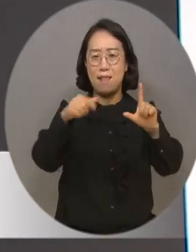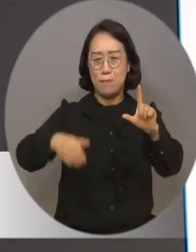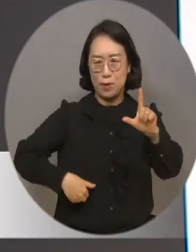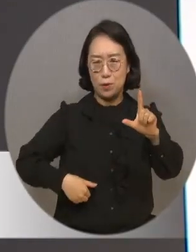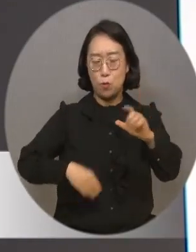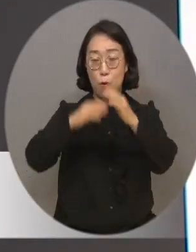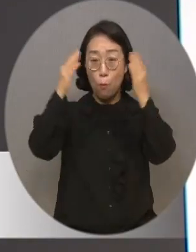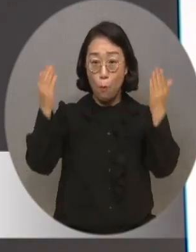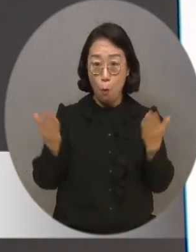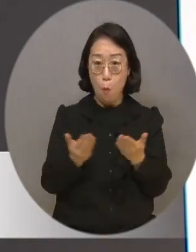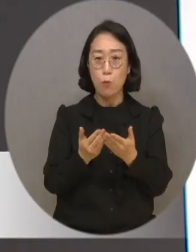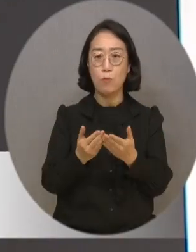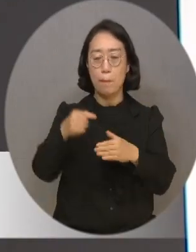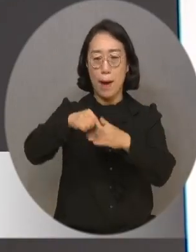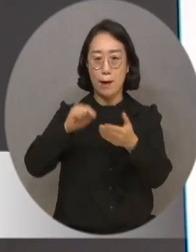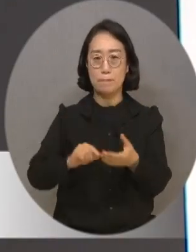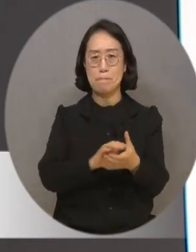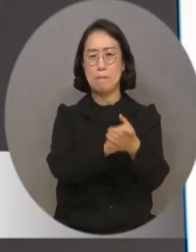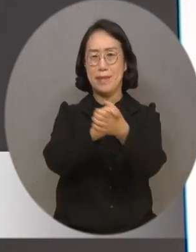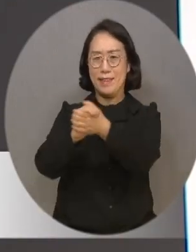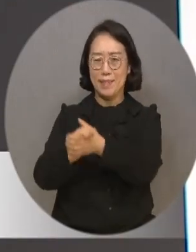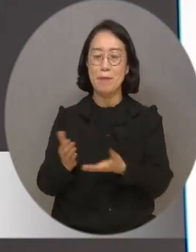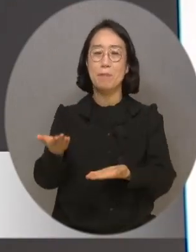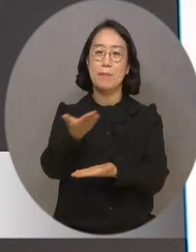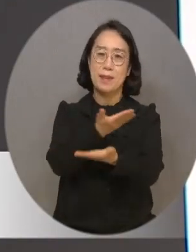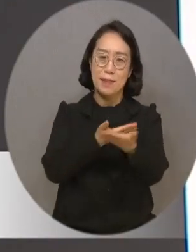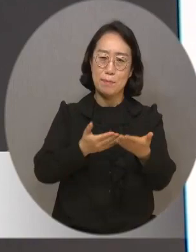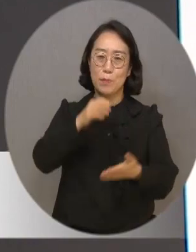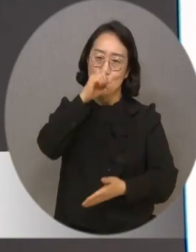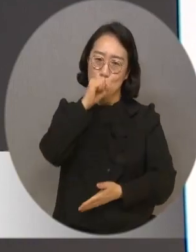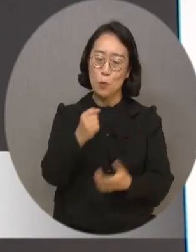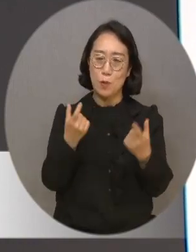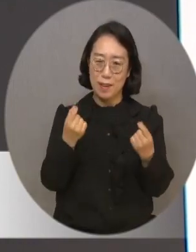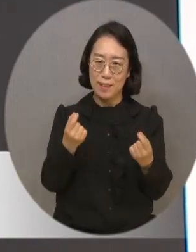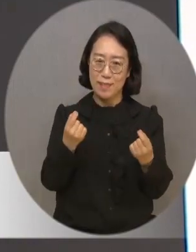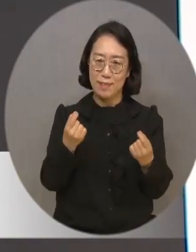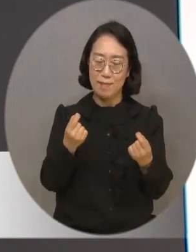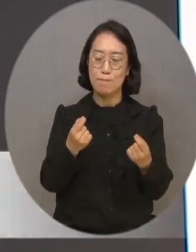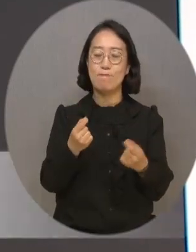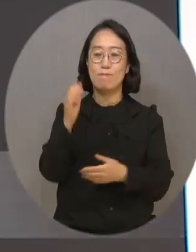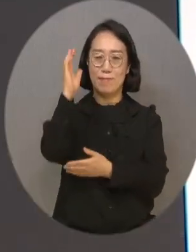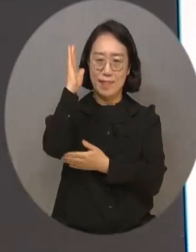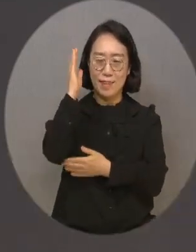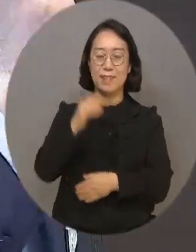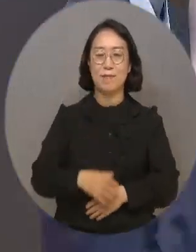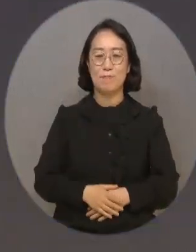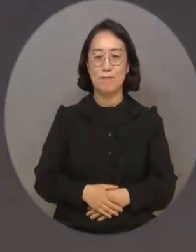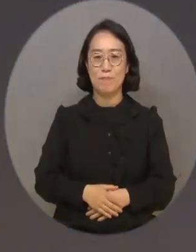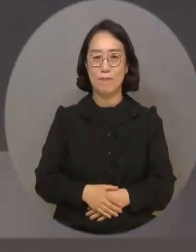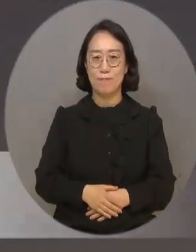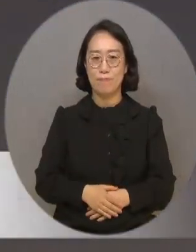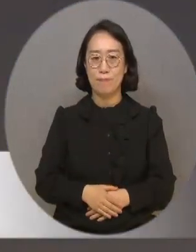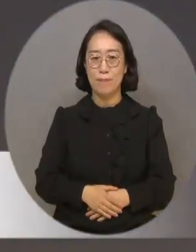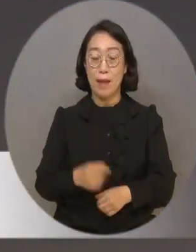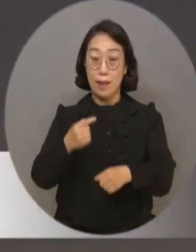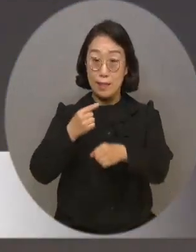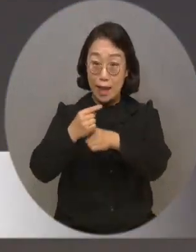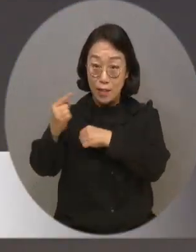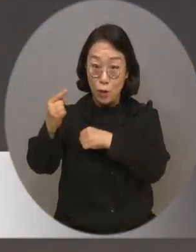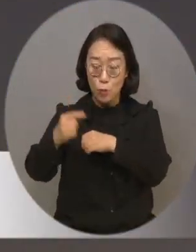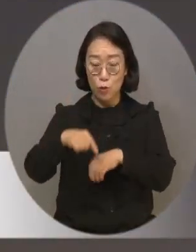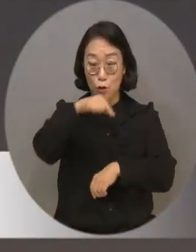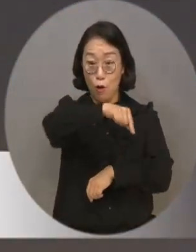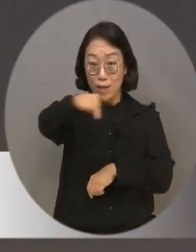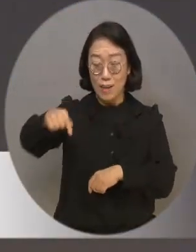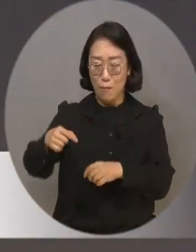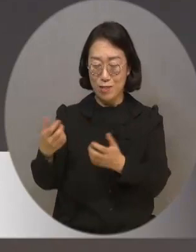모든 분들이 같이 마음을 정을 나눠줬으면 좋겠다는 말씀을 드리도록 하겠습니다. 내년도는